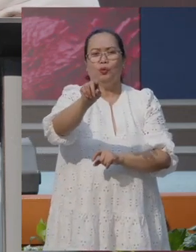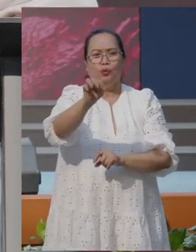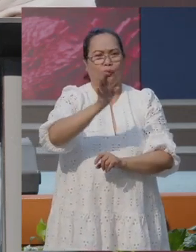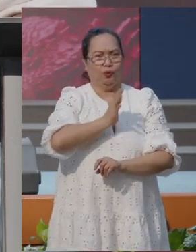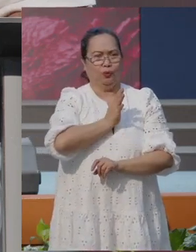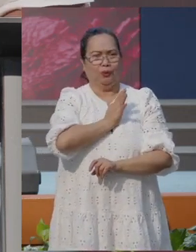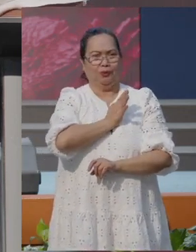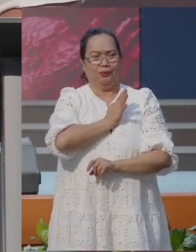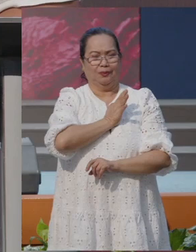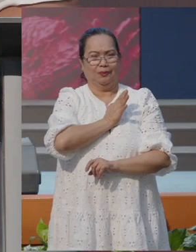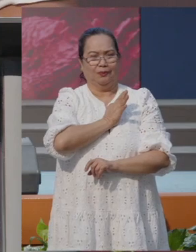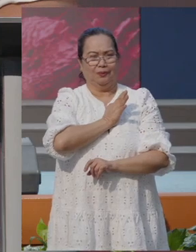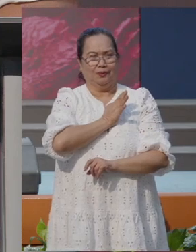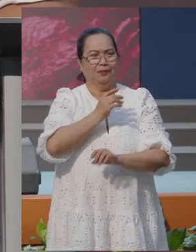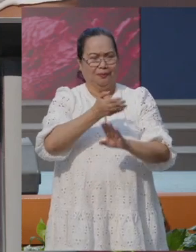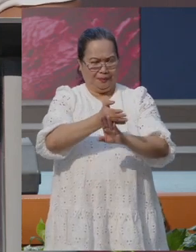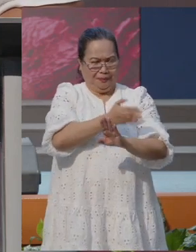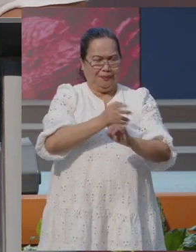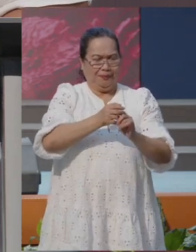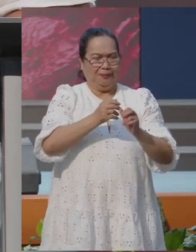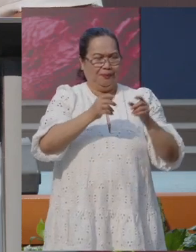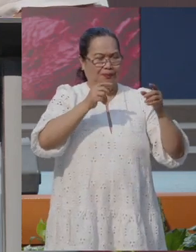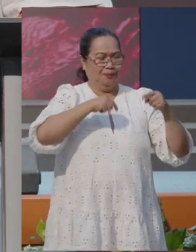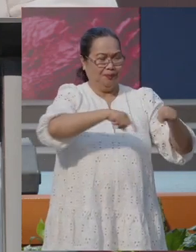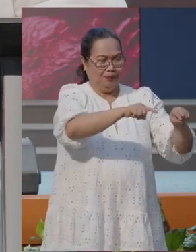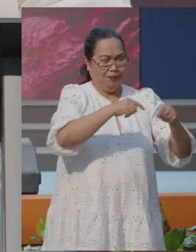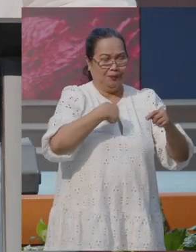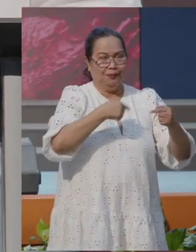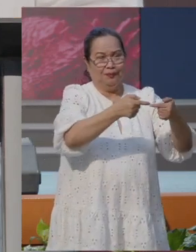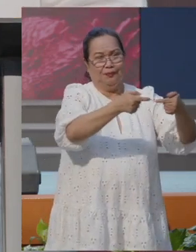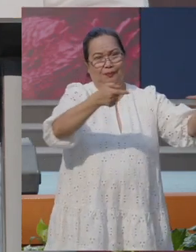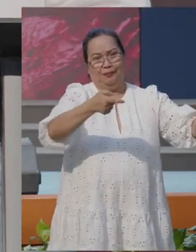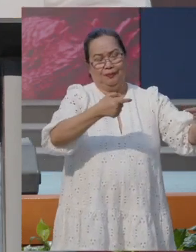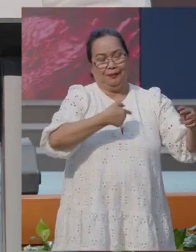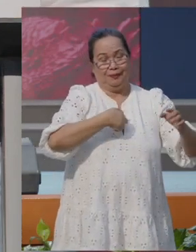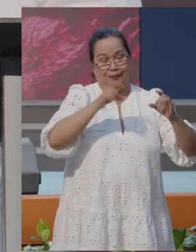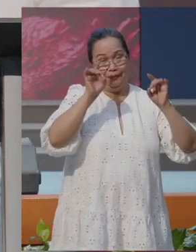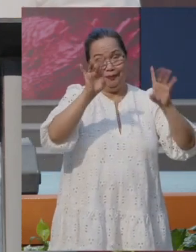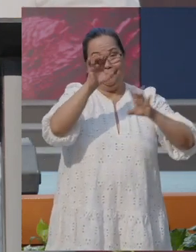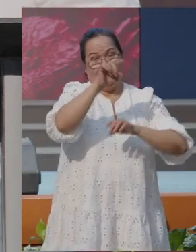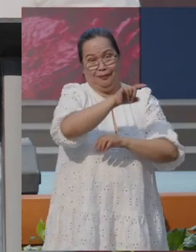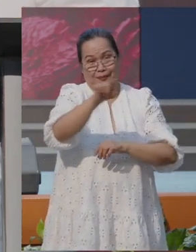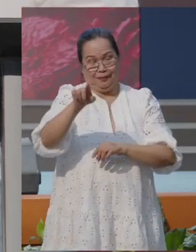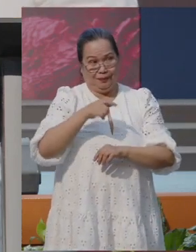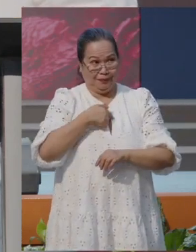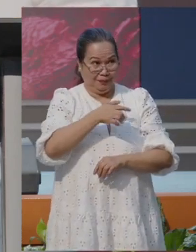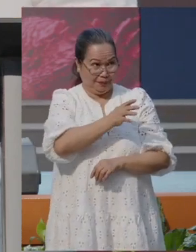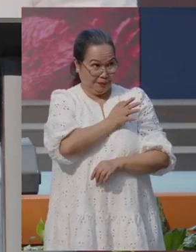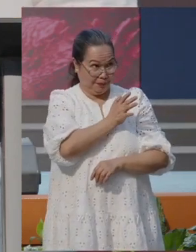kabutihan proactively sa mga namumuhi sa inyo.